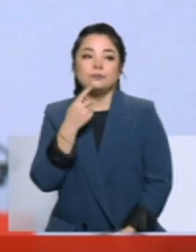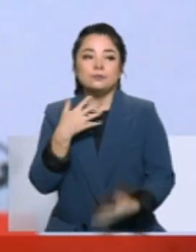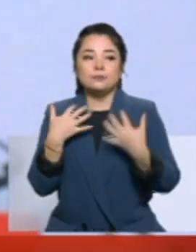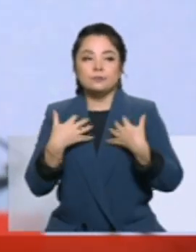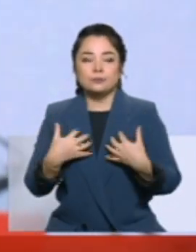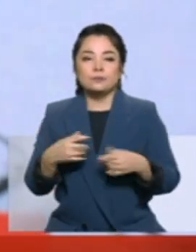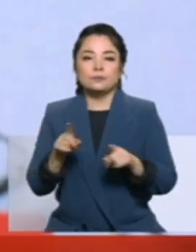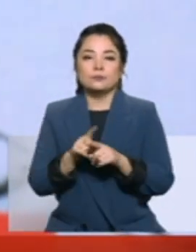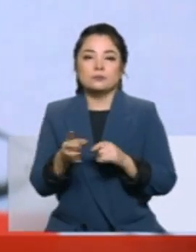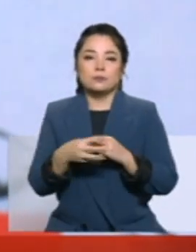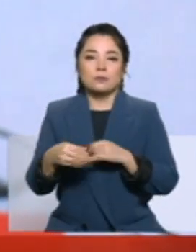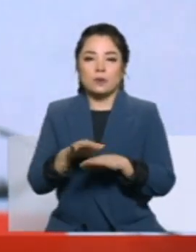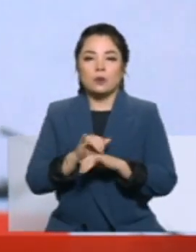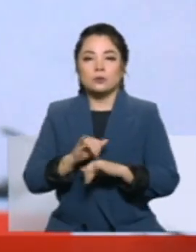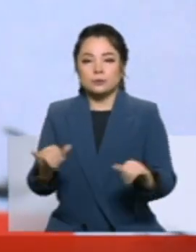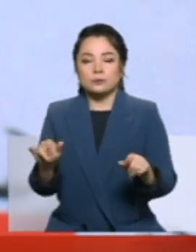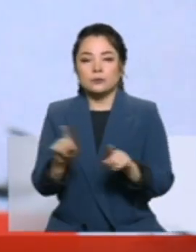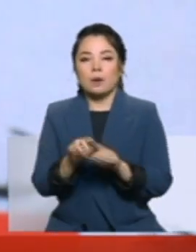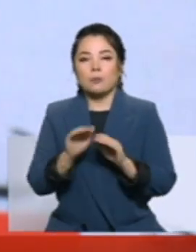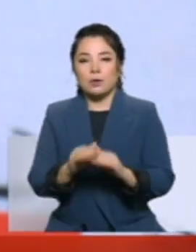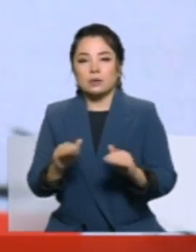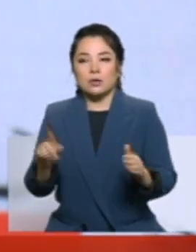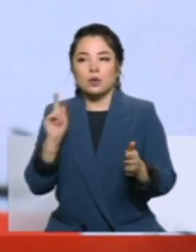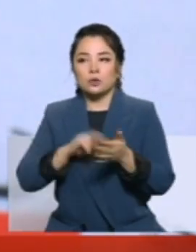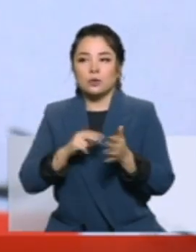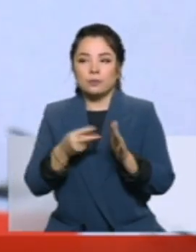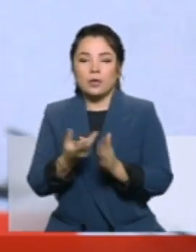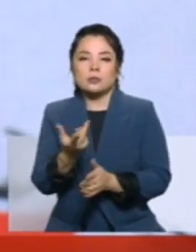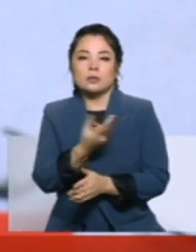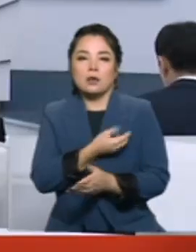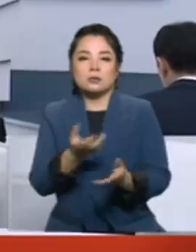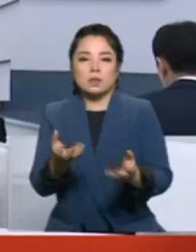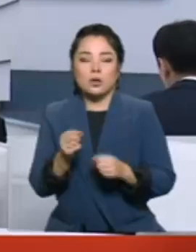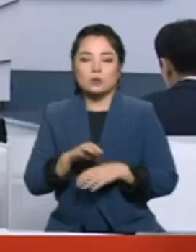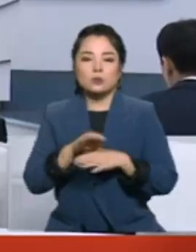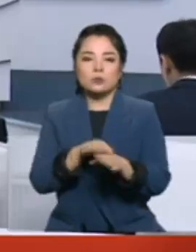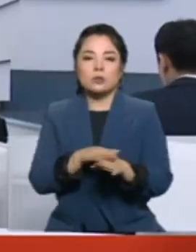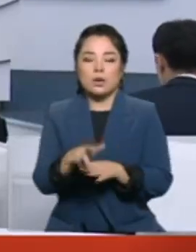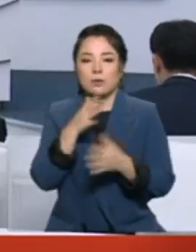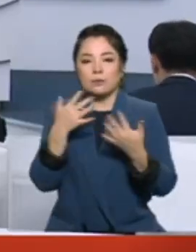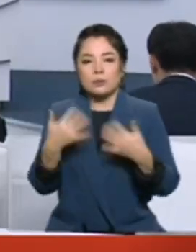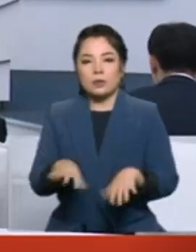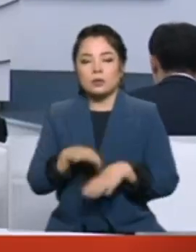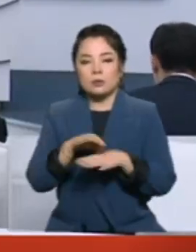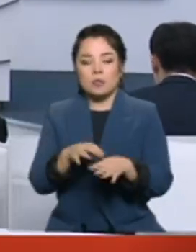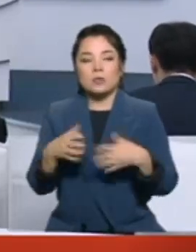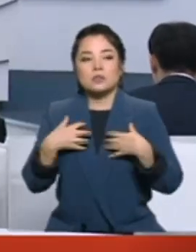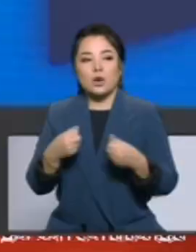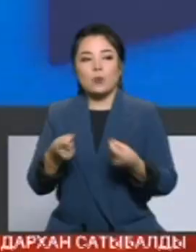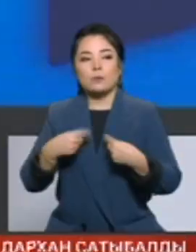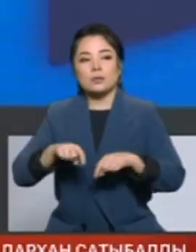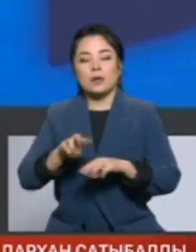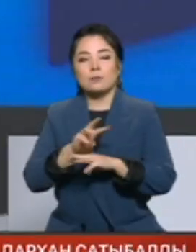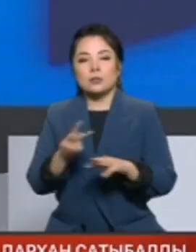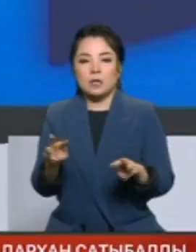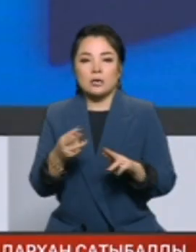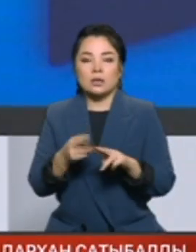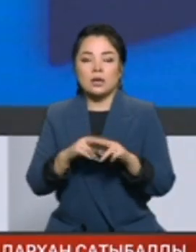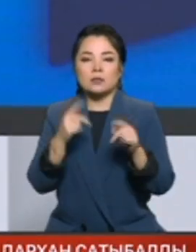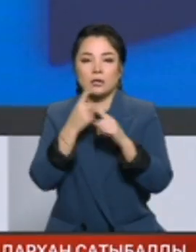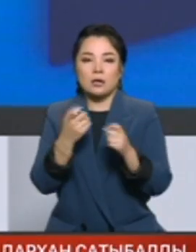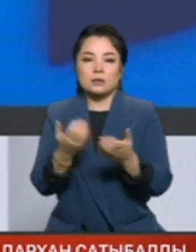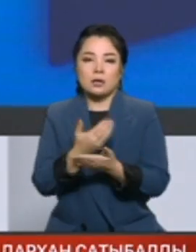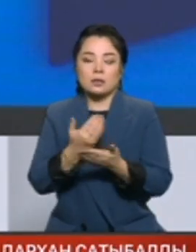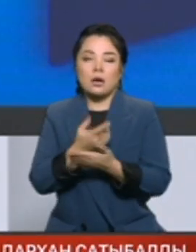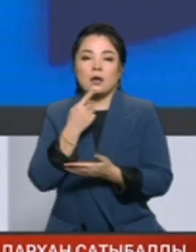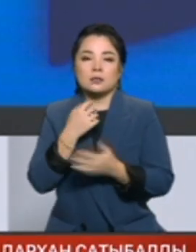Қызылшаның бұлайша жер-жерде өршу, балалардың жоспарлы вакцинациялауды өткізіп алғандығынан болып отыр. Денсаулық сақтау министрі осылай деді.